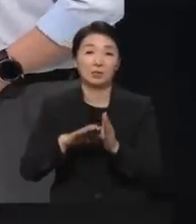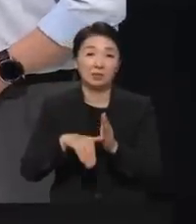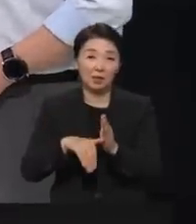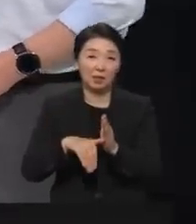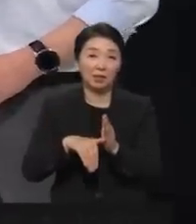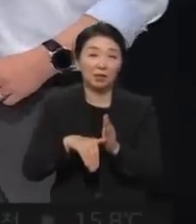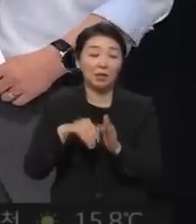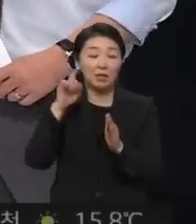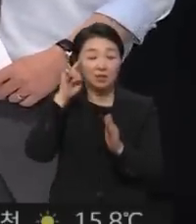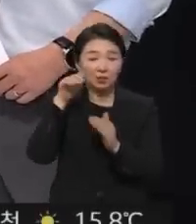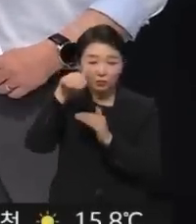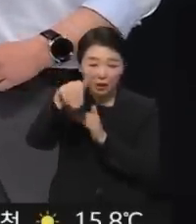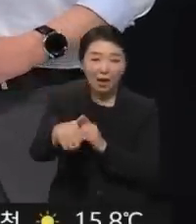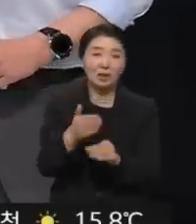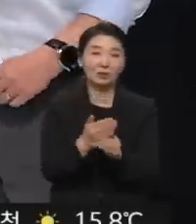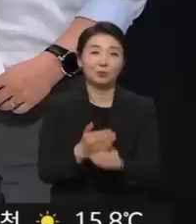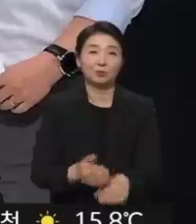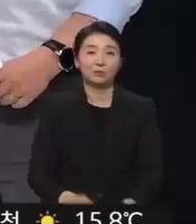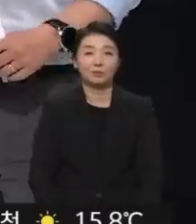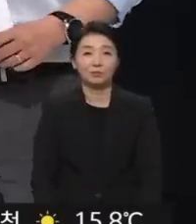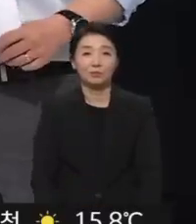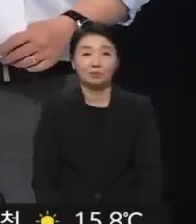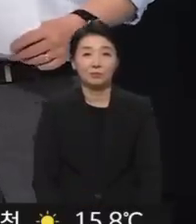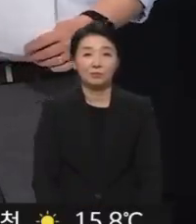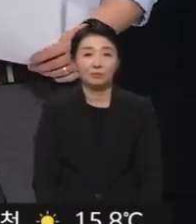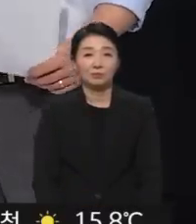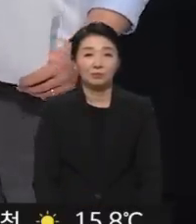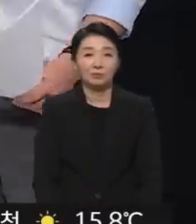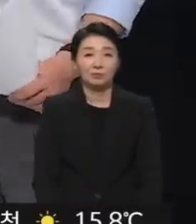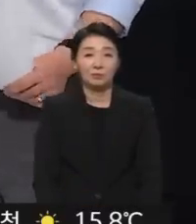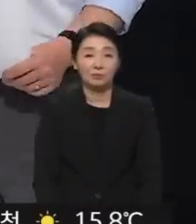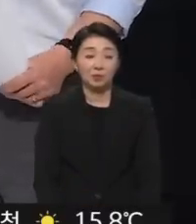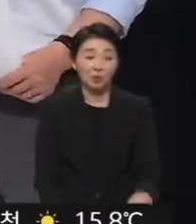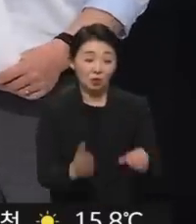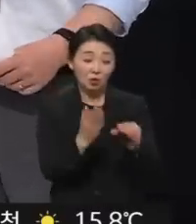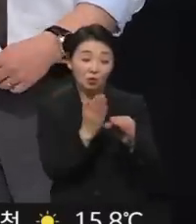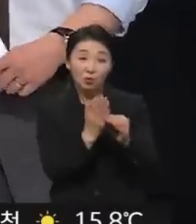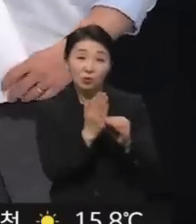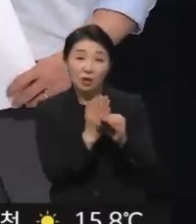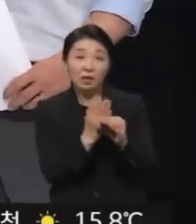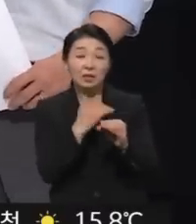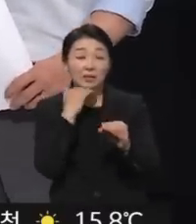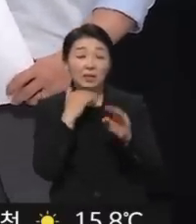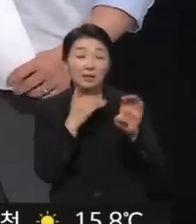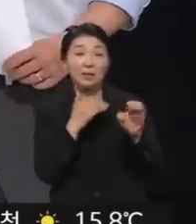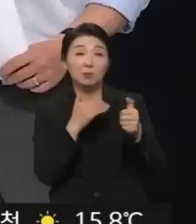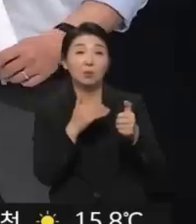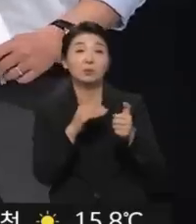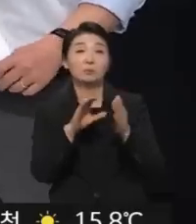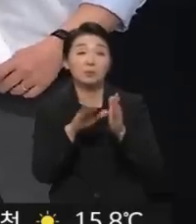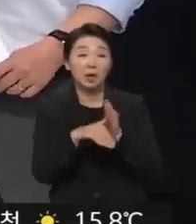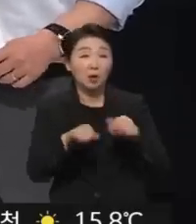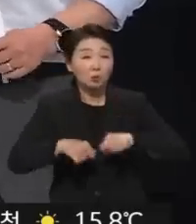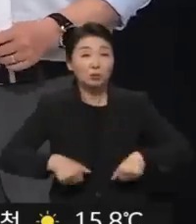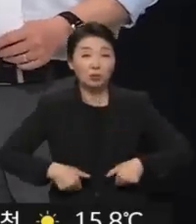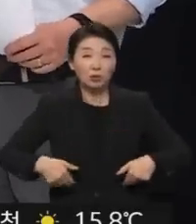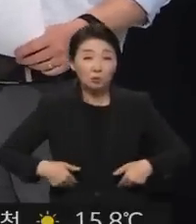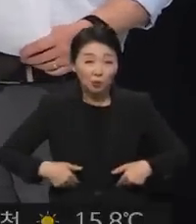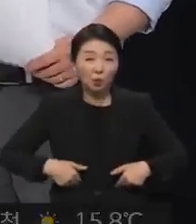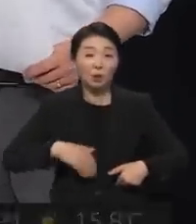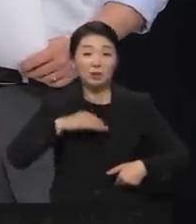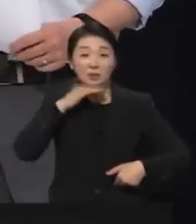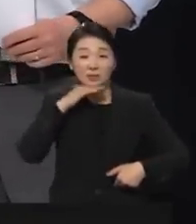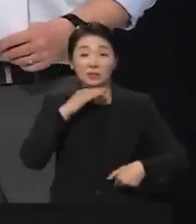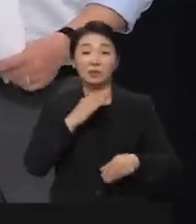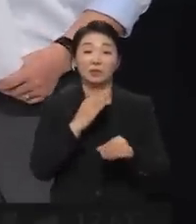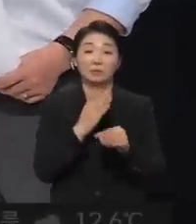나란히 하락세를 나타냈습니다. 중도층이 움직여야 지지율이 상승하겠죠. 중도층의 마음, 윤